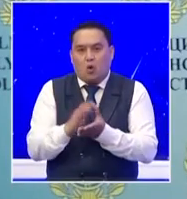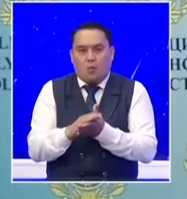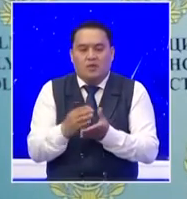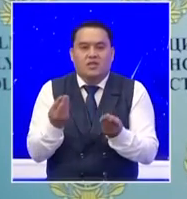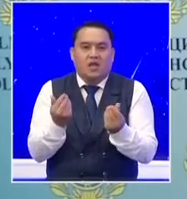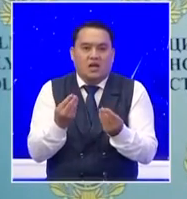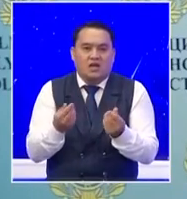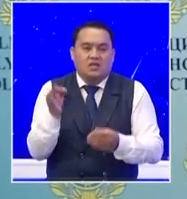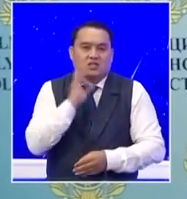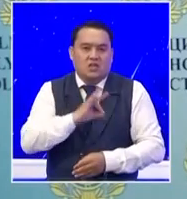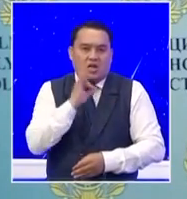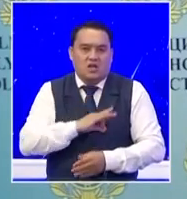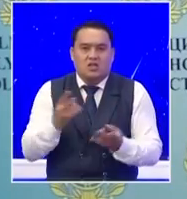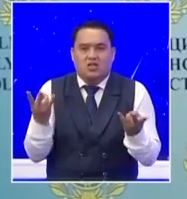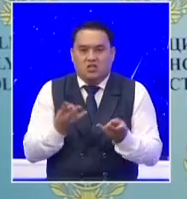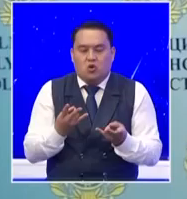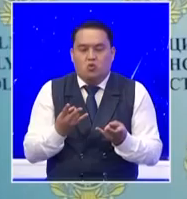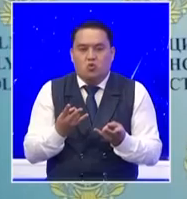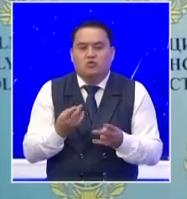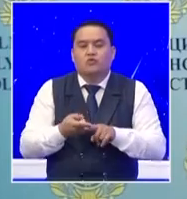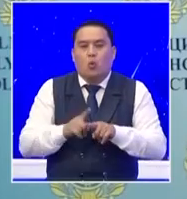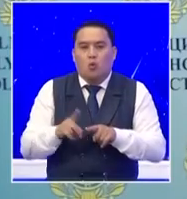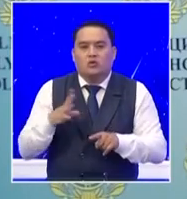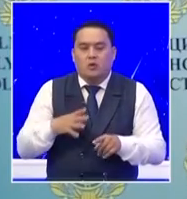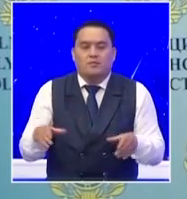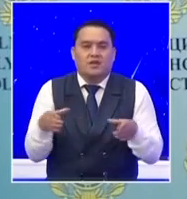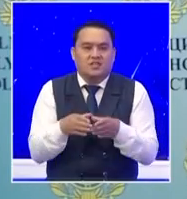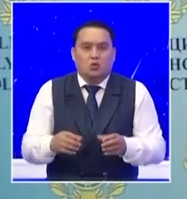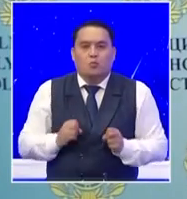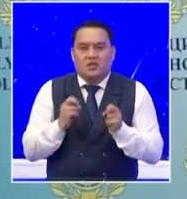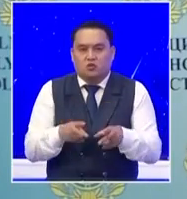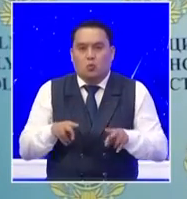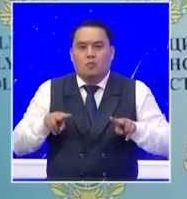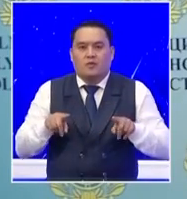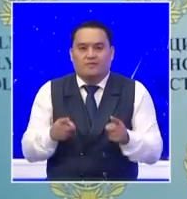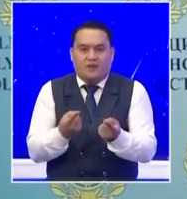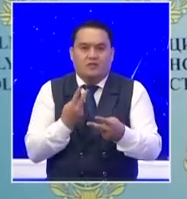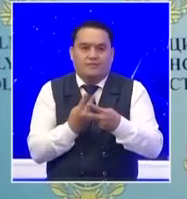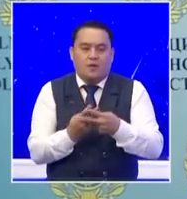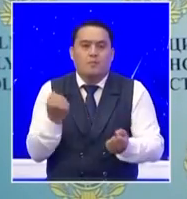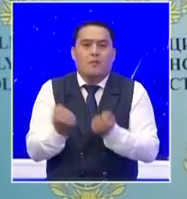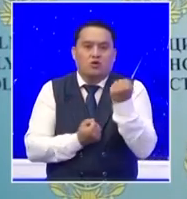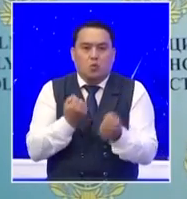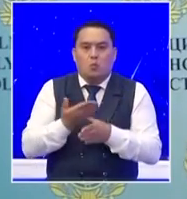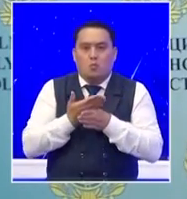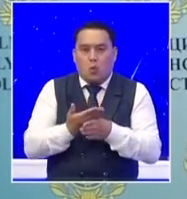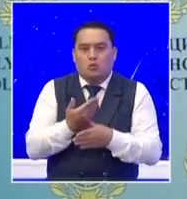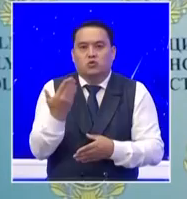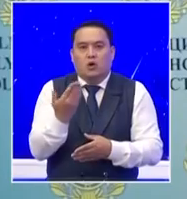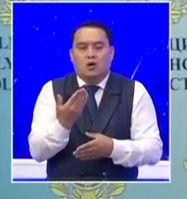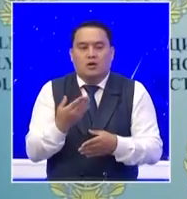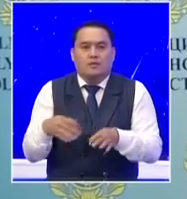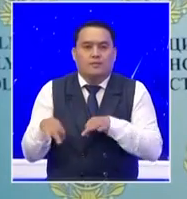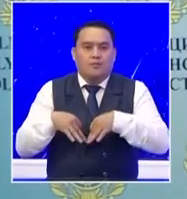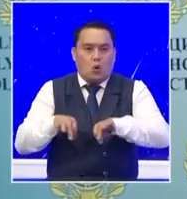Деньги расходовали на личные нужды. Все участники преступной группы взяты под стражу. А автомашина, с помощью которой они